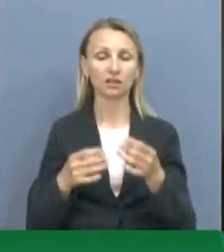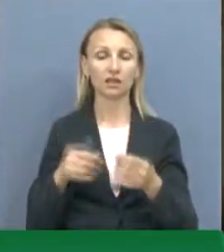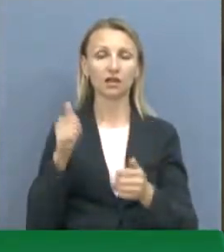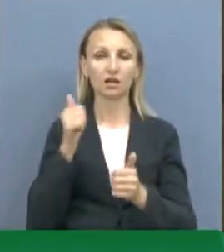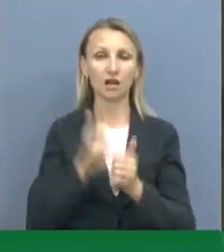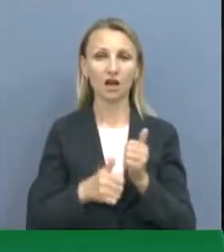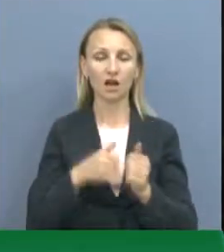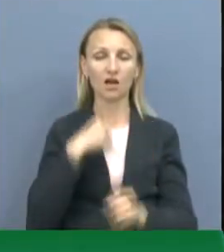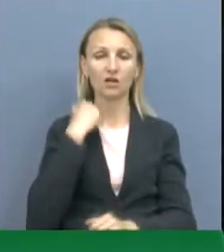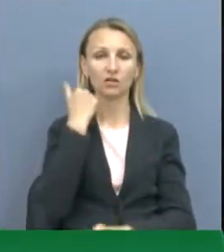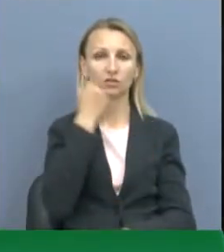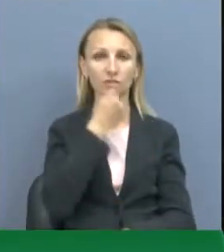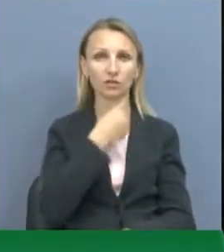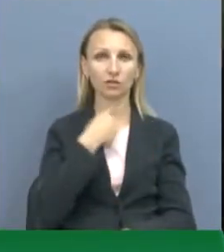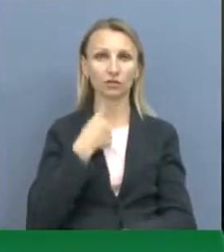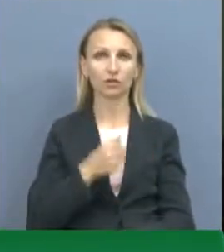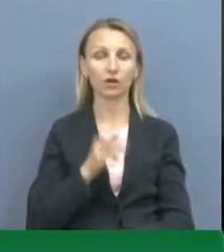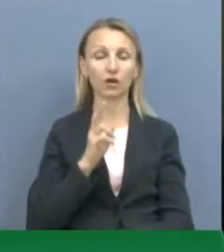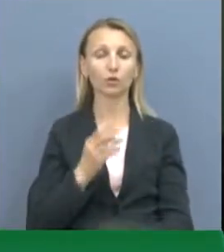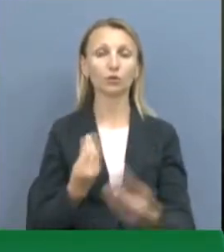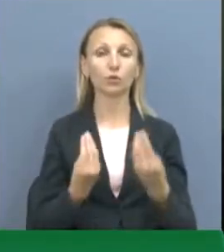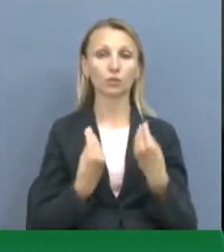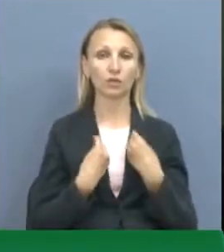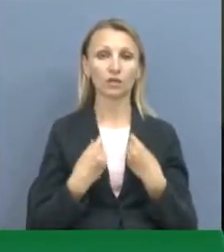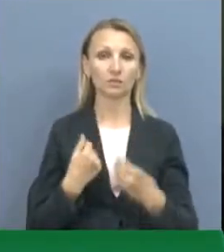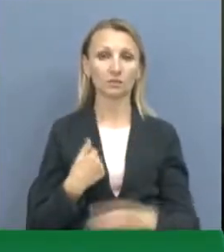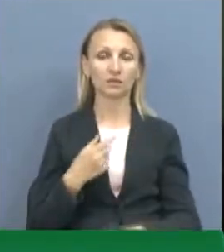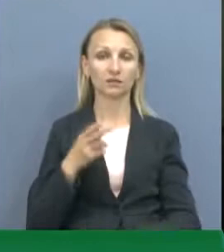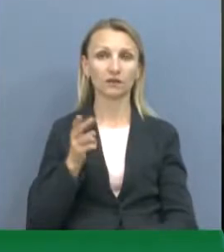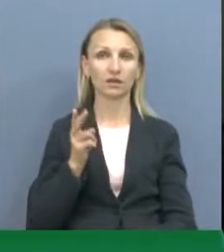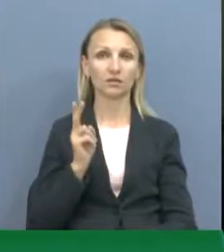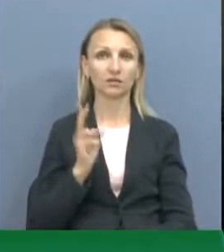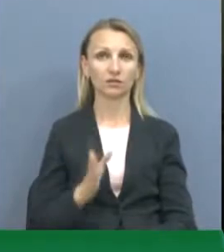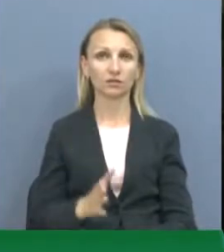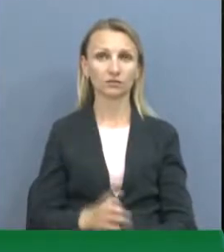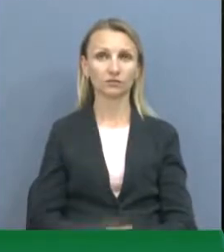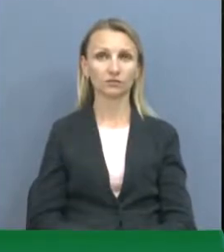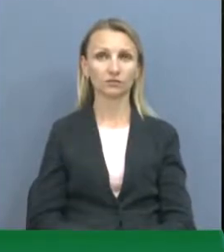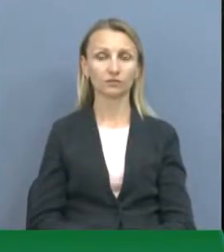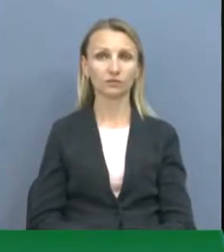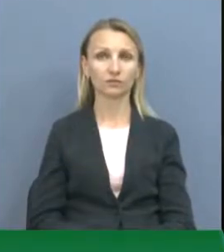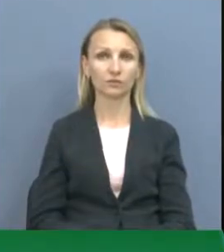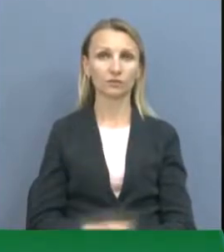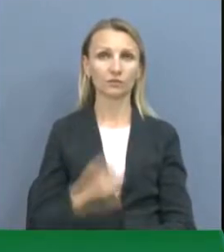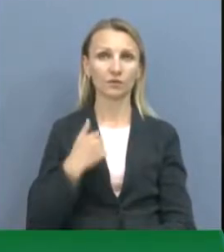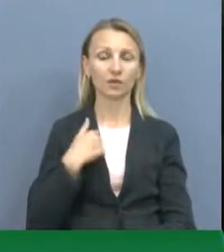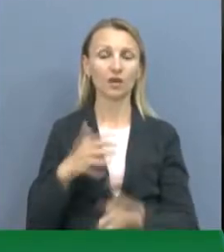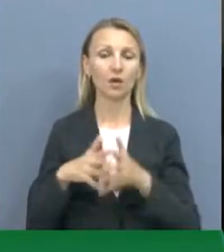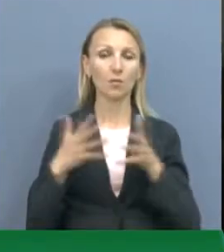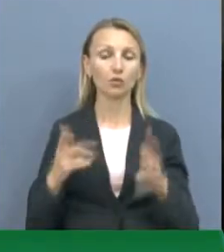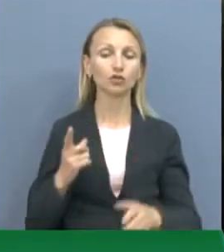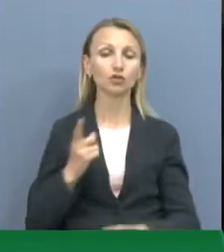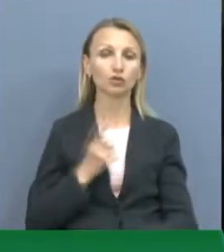за годом. Кто даст квартиру эту? Больше на их нечем надеяться.